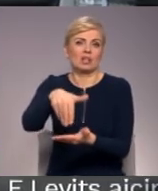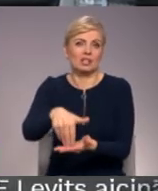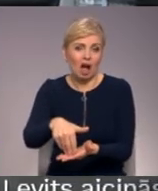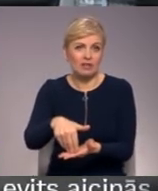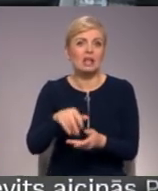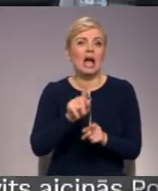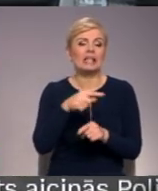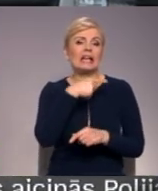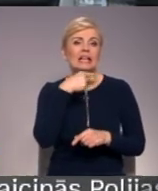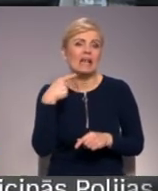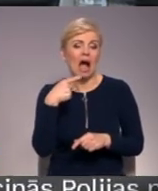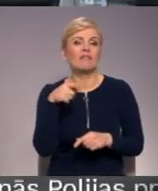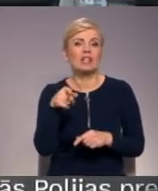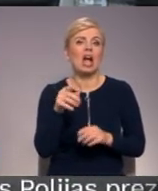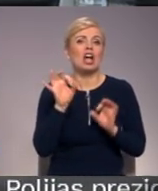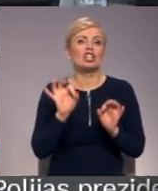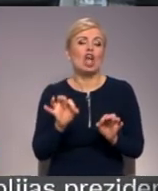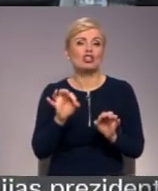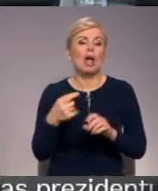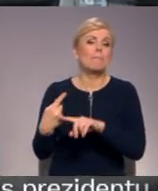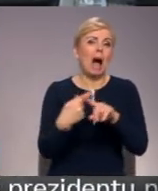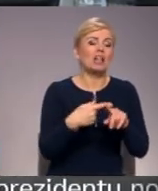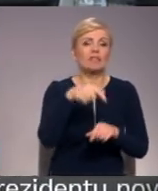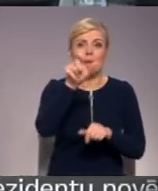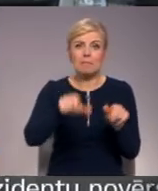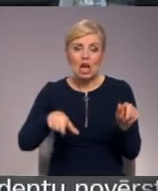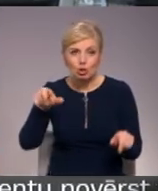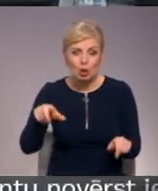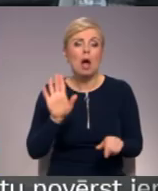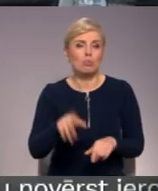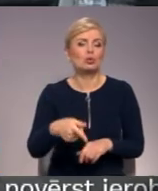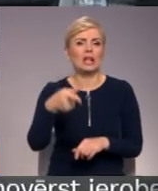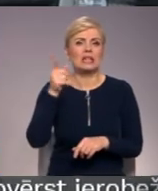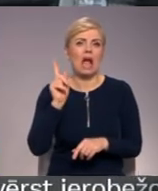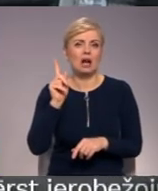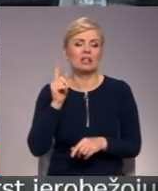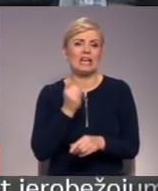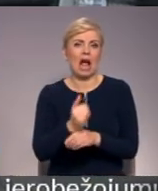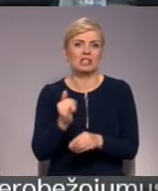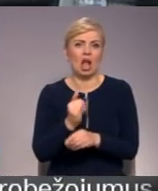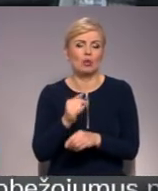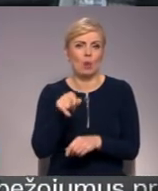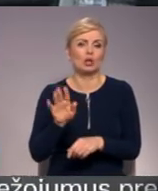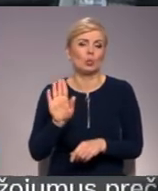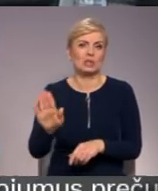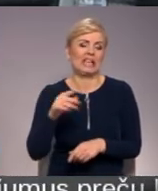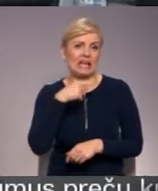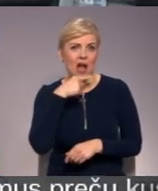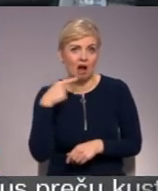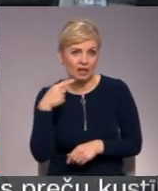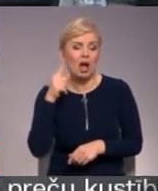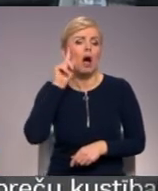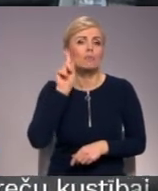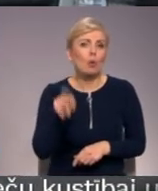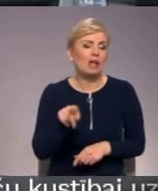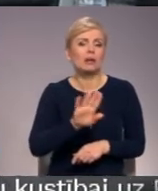ir minēta tieši Baltkrievijas pilsoņi, kuriem arī tiks liegta ieceļošana Krievijā. Protams,